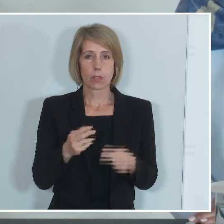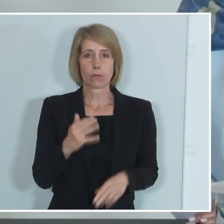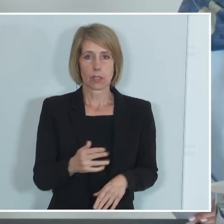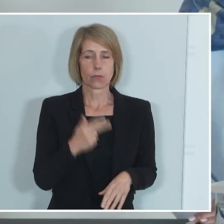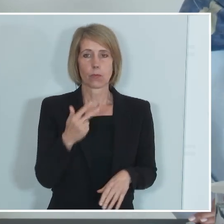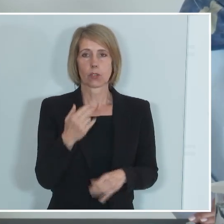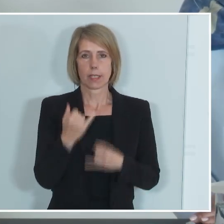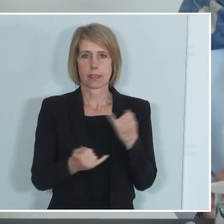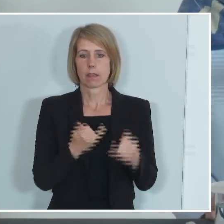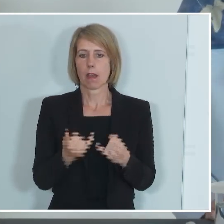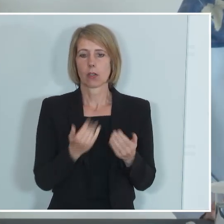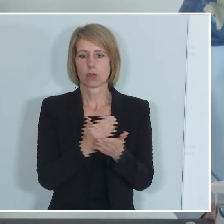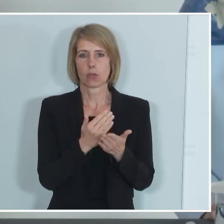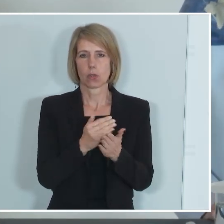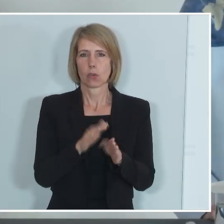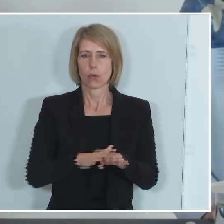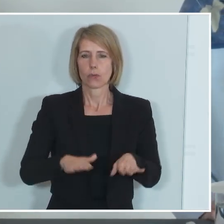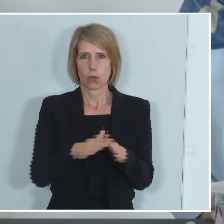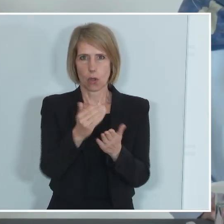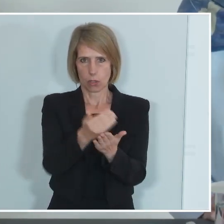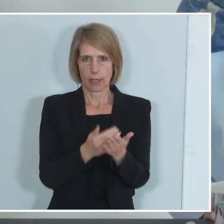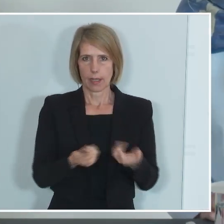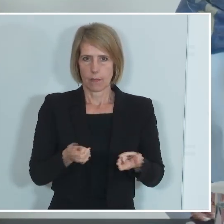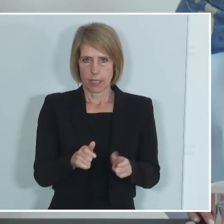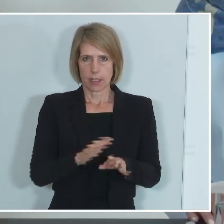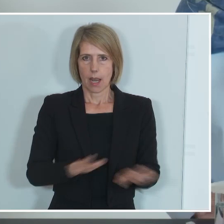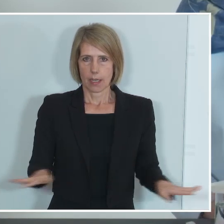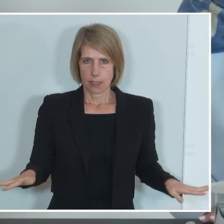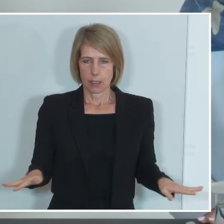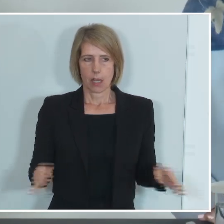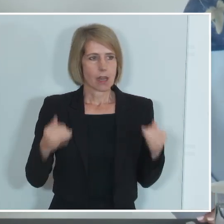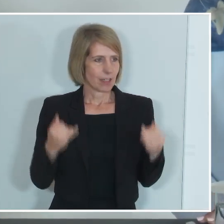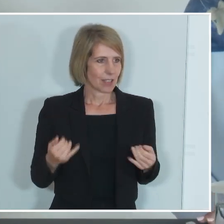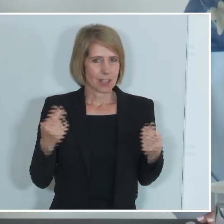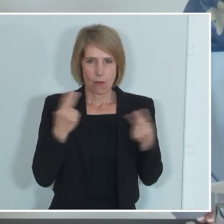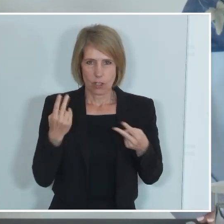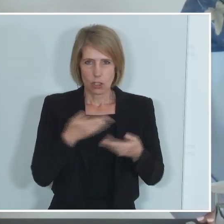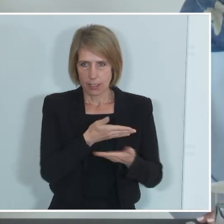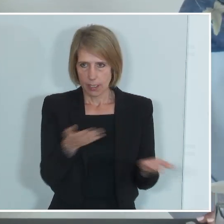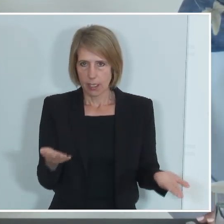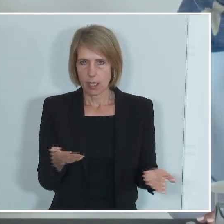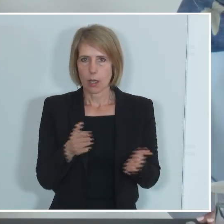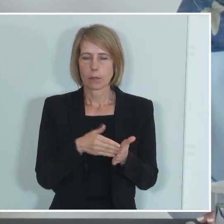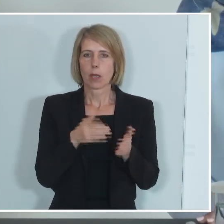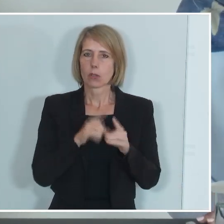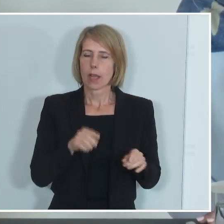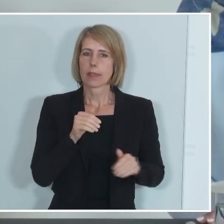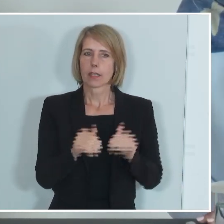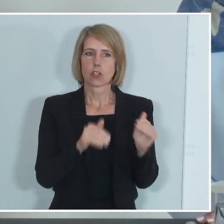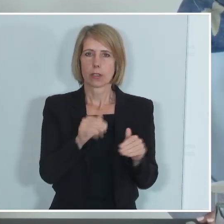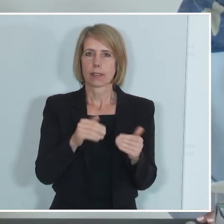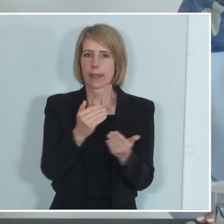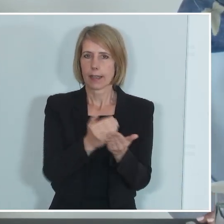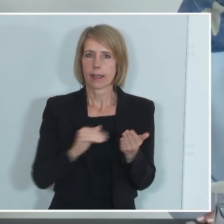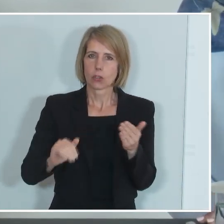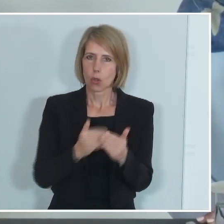mehr Jahre, wo die Grundregeln festgelegt wurden. Ich glaube, es versteht jeder, dass es jetzt auch wieder Schritte braucht, um die Regeln anzupassen